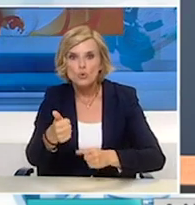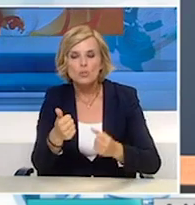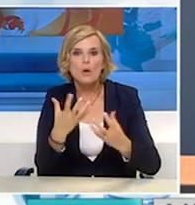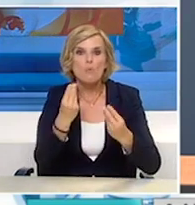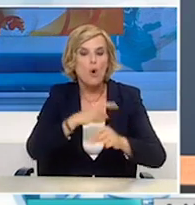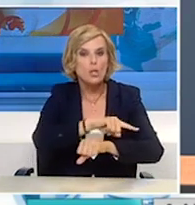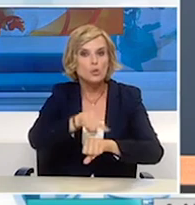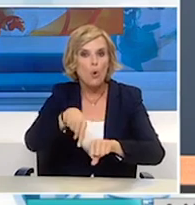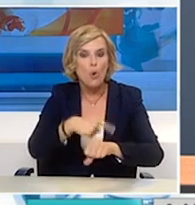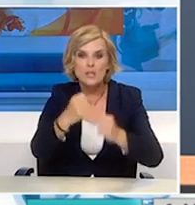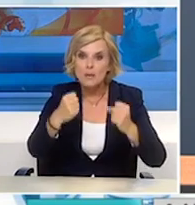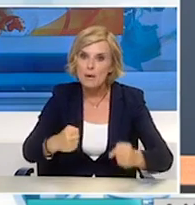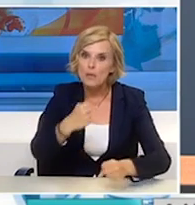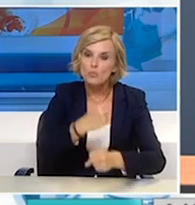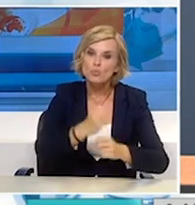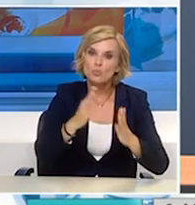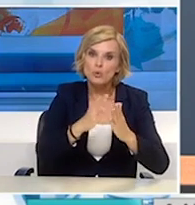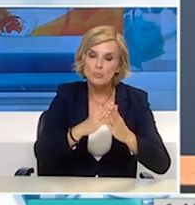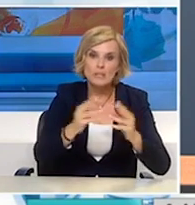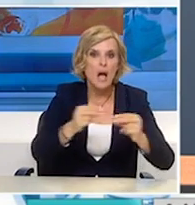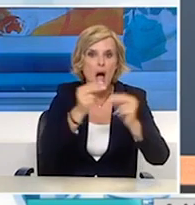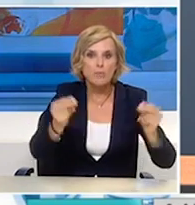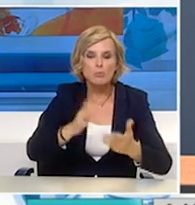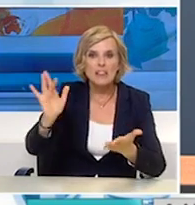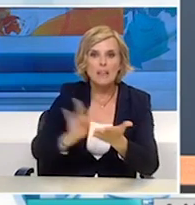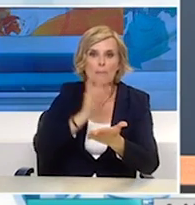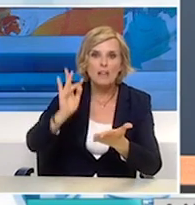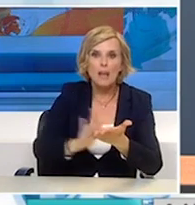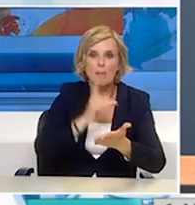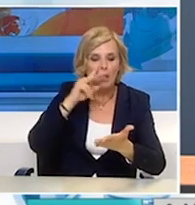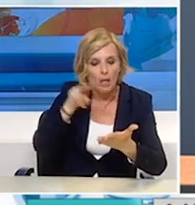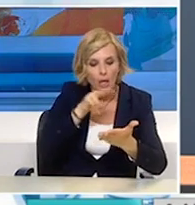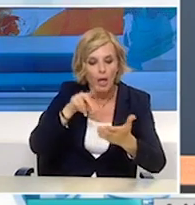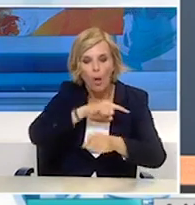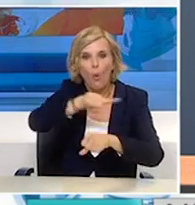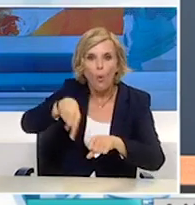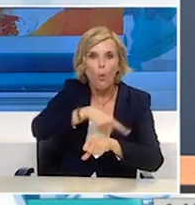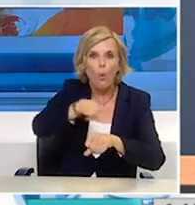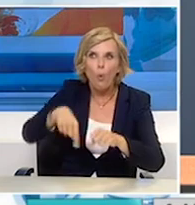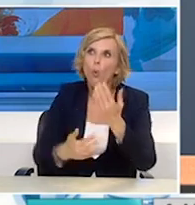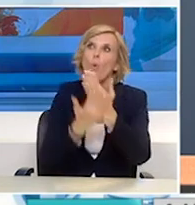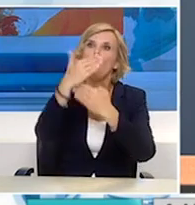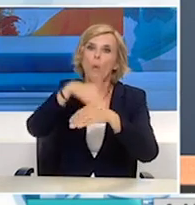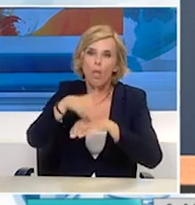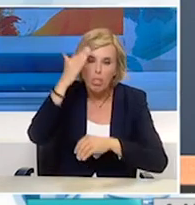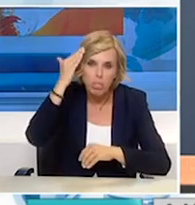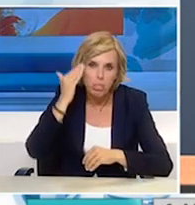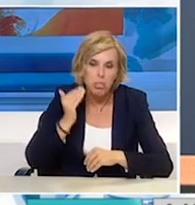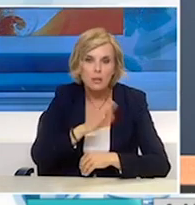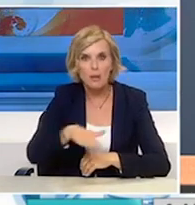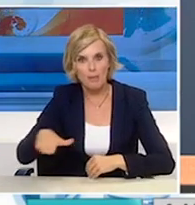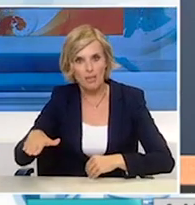κυρίως λόγω της απομάκρυνσης από τα σχολεία και το φιλικό τους καθημερινό περιβάλλον. Ας μην υποτιμάμε την επιρροή του σχολείου στην κοινωνικοποίηση των